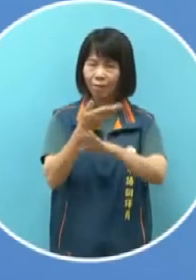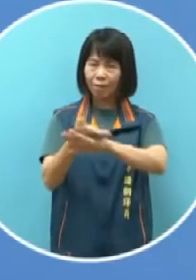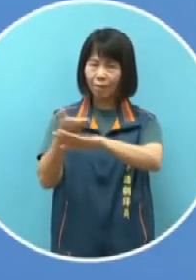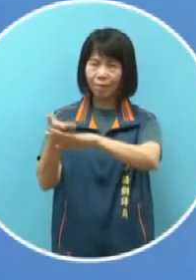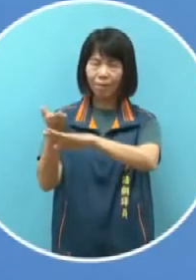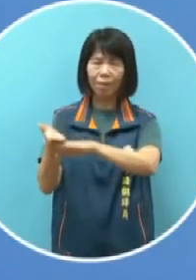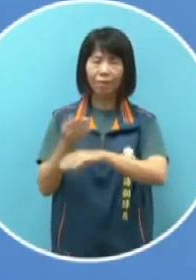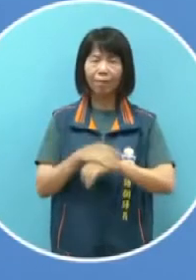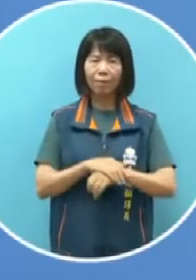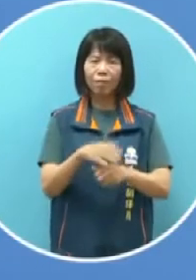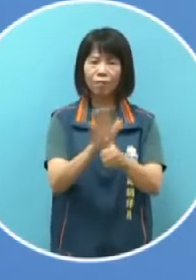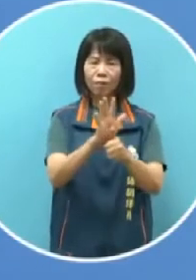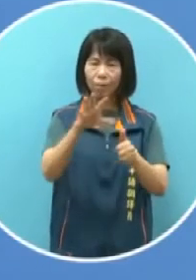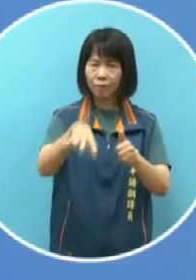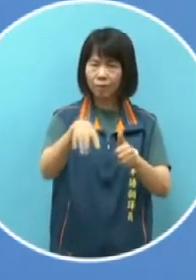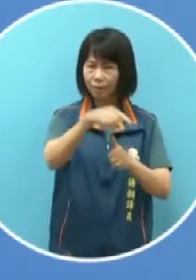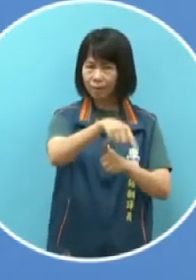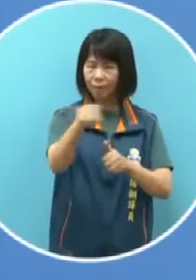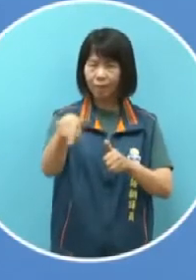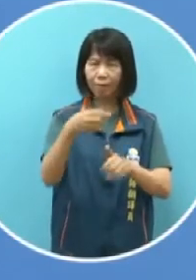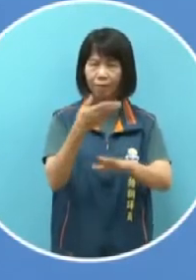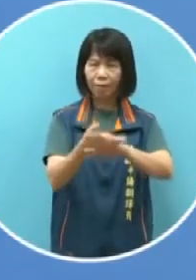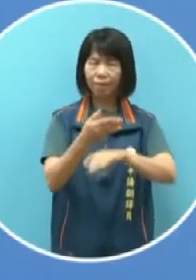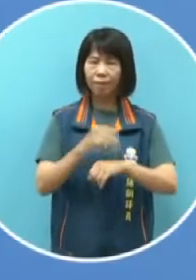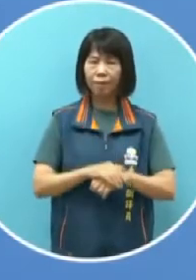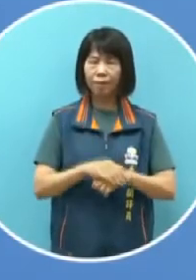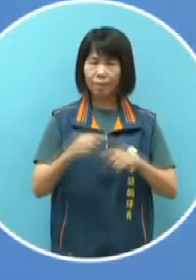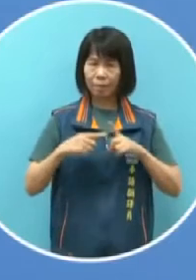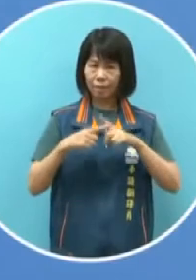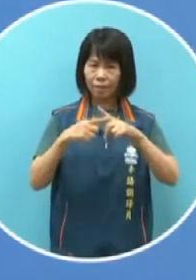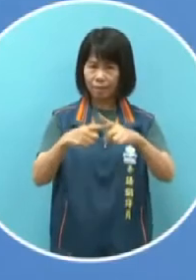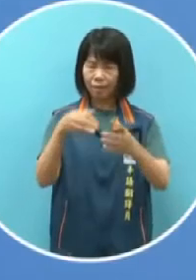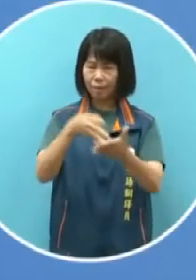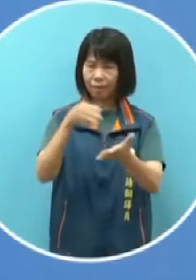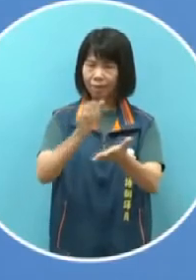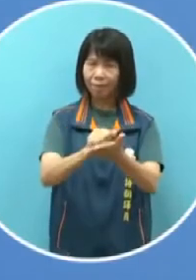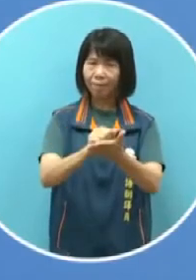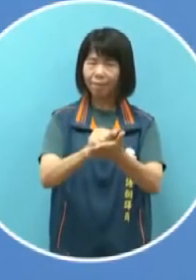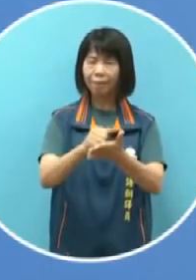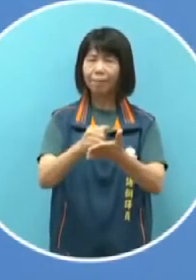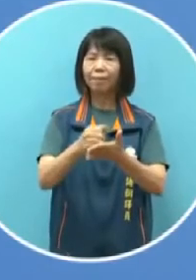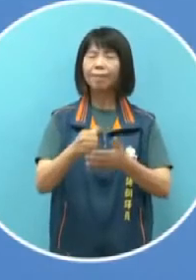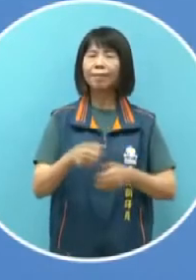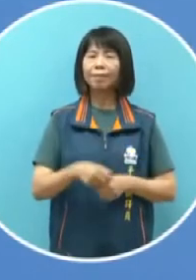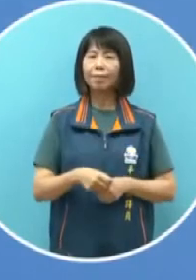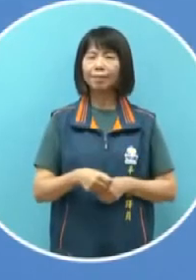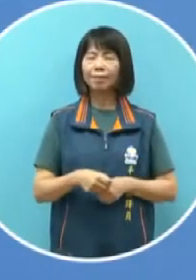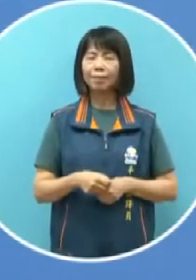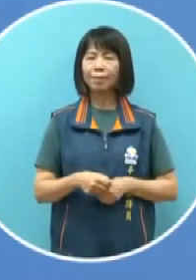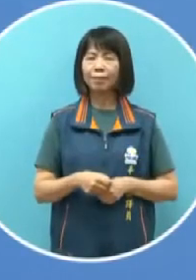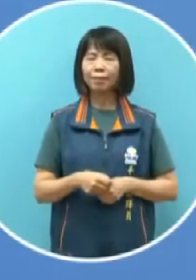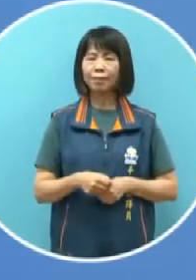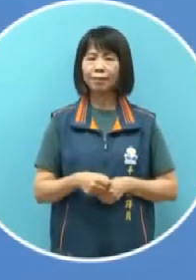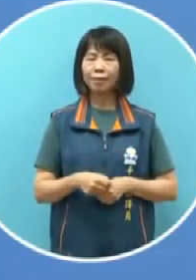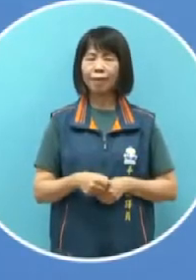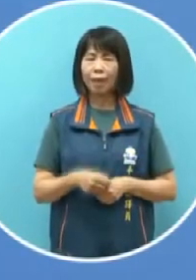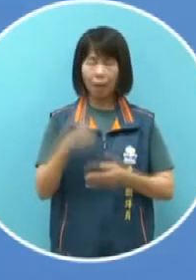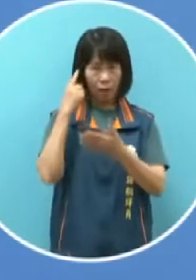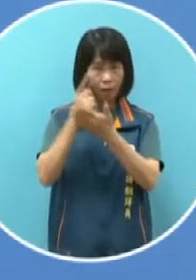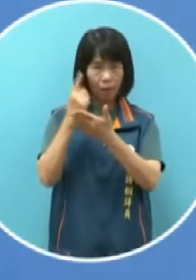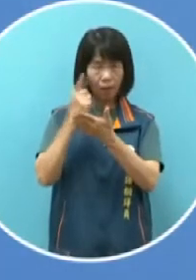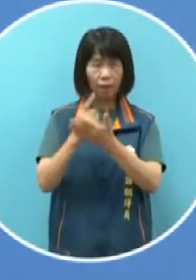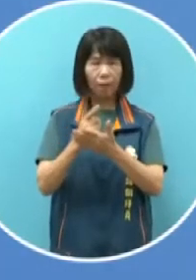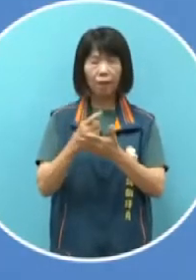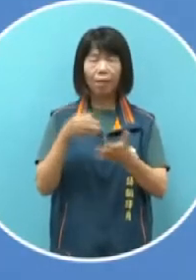个服务处的地方，所以你要现场在那边登记，好，现场登记哈。那每天就